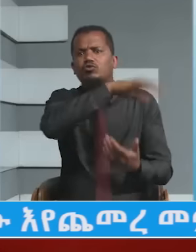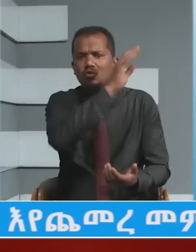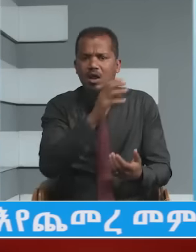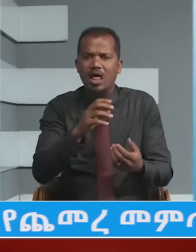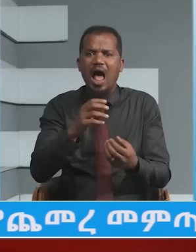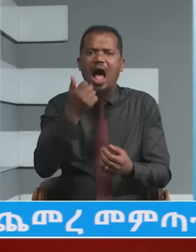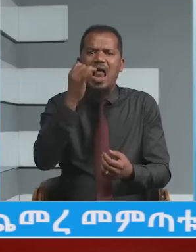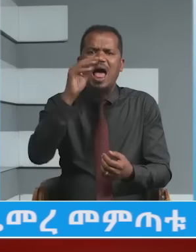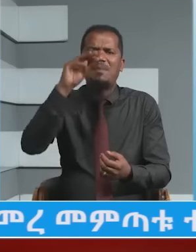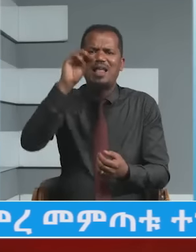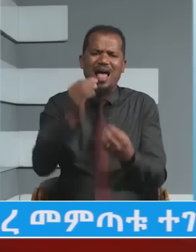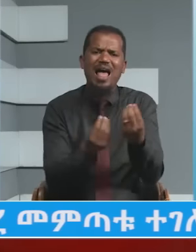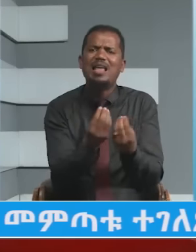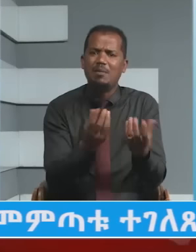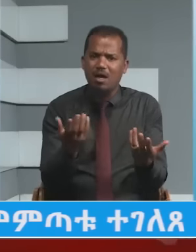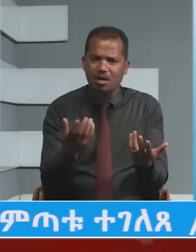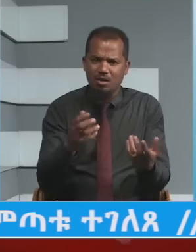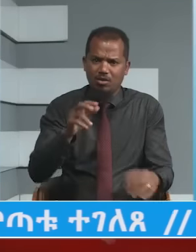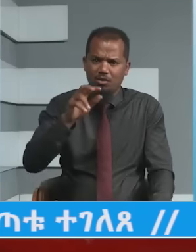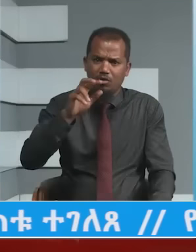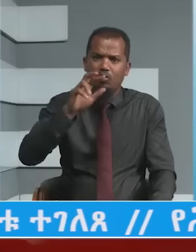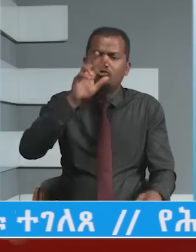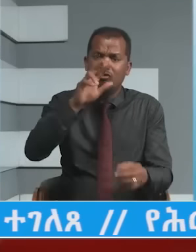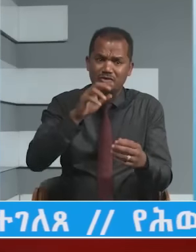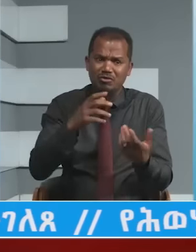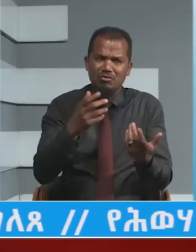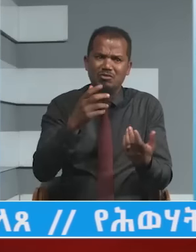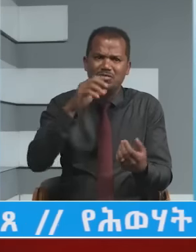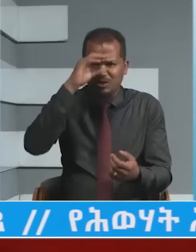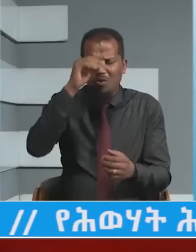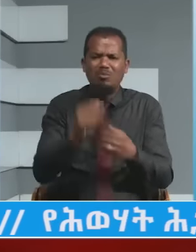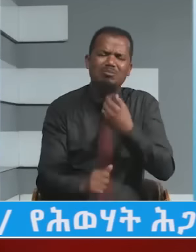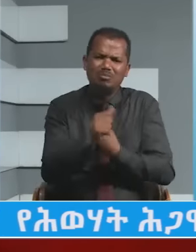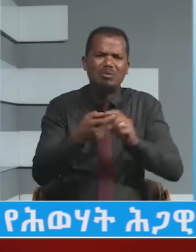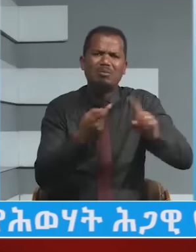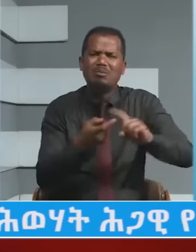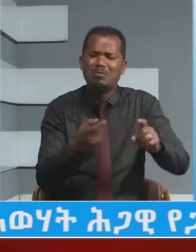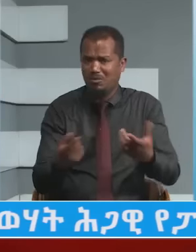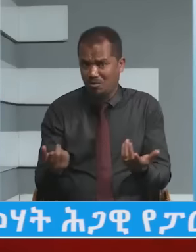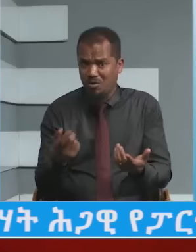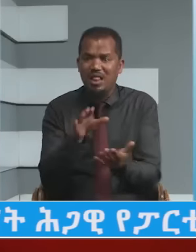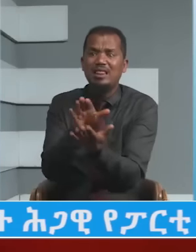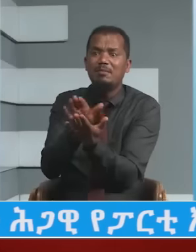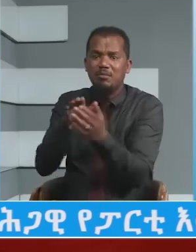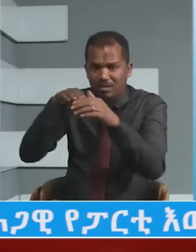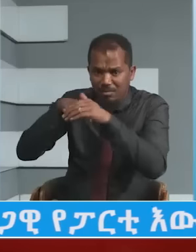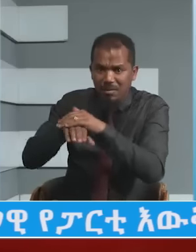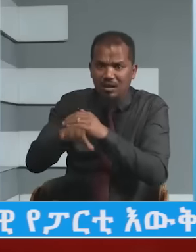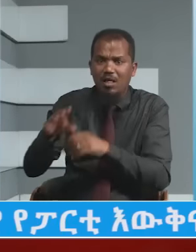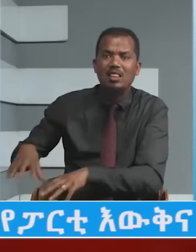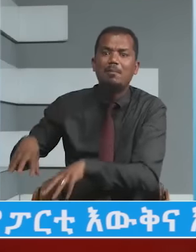አላማጣ ከተማ ገበያ አካባቢ እና ሰሞኑን ከሶስት አራት ቀንዶችም በገጠር አካባቢ አንድ ሶስት አቁስለዋል በጥይት። ስለዚህ ትምህርት ቤቱ